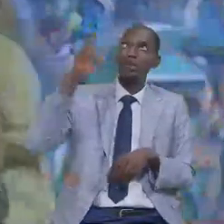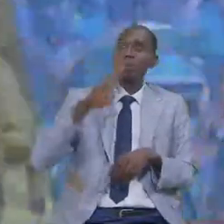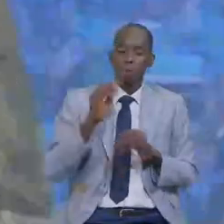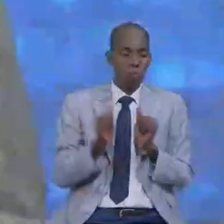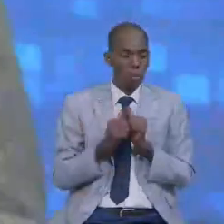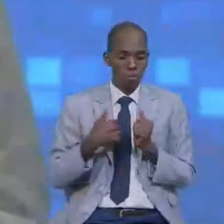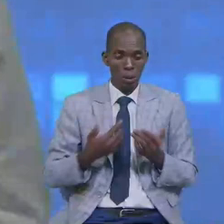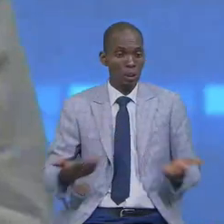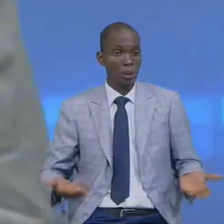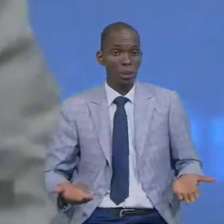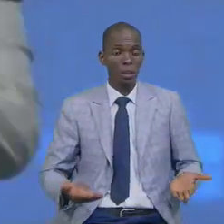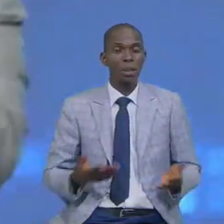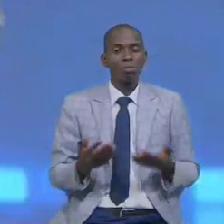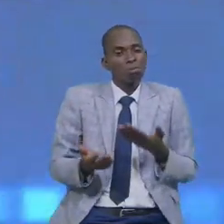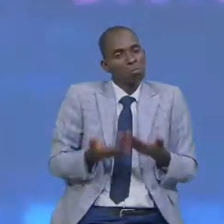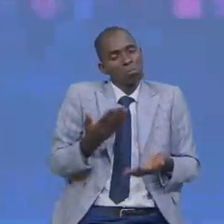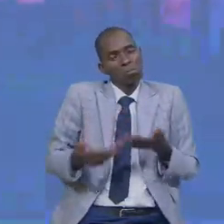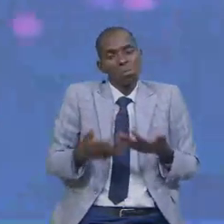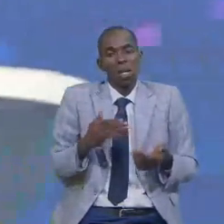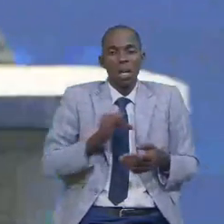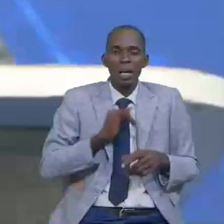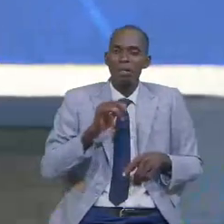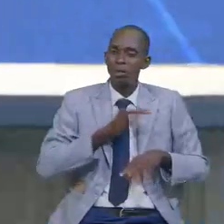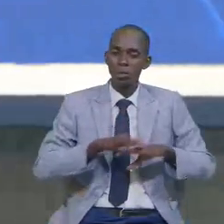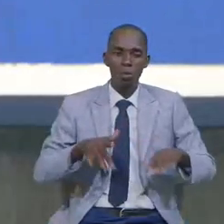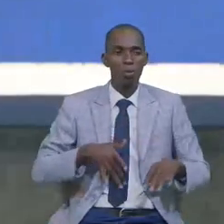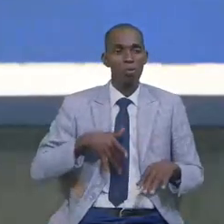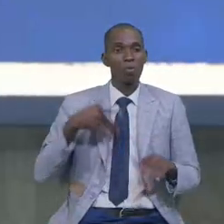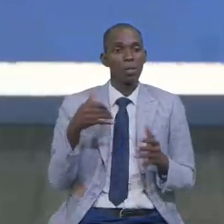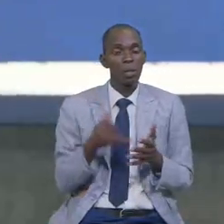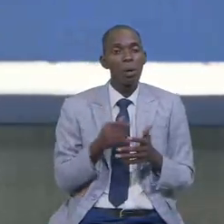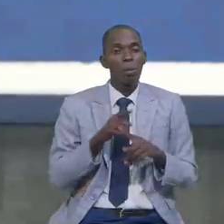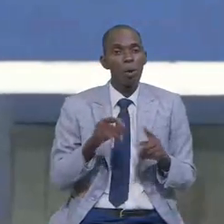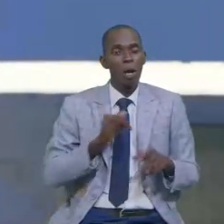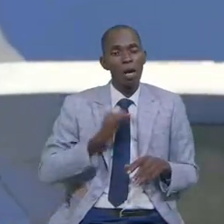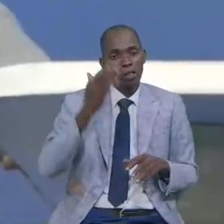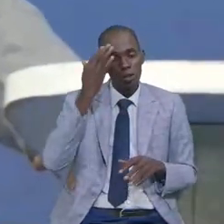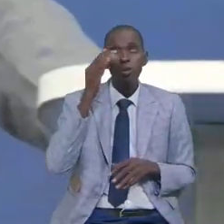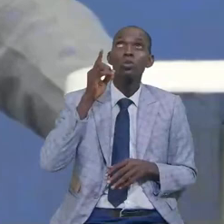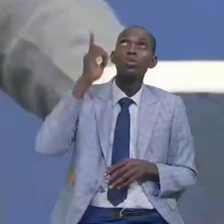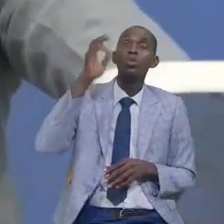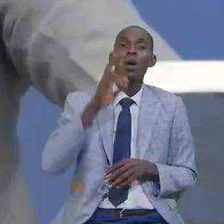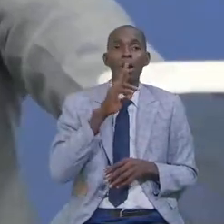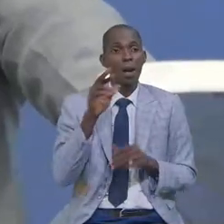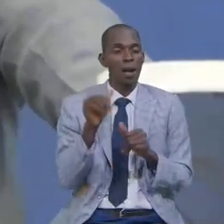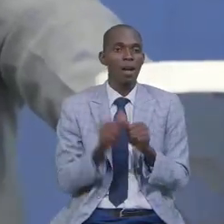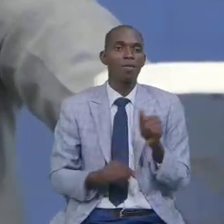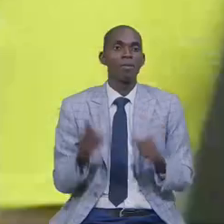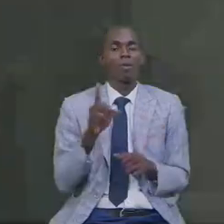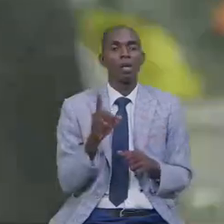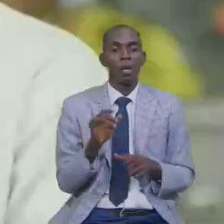même si je ne le sens pas, mais je sens que tu es partout. Je suis un